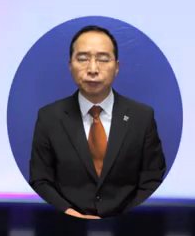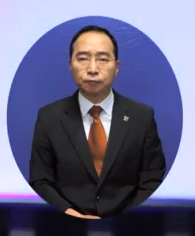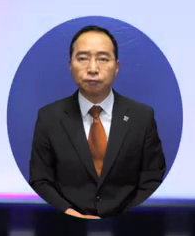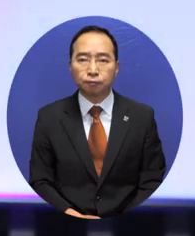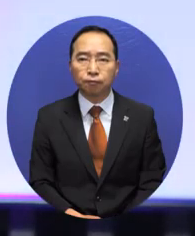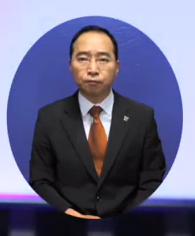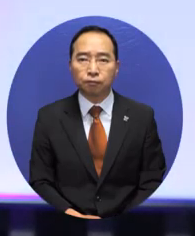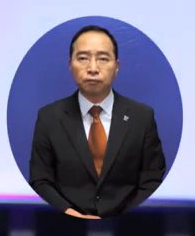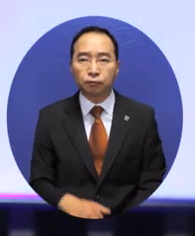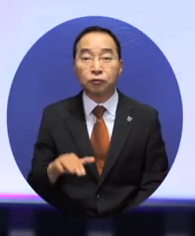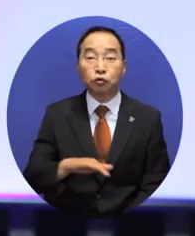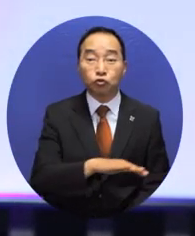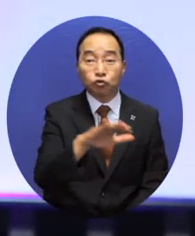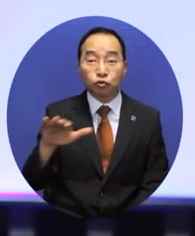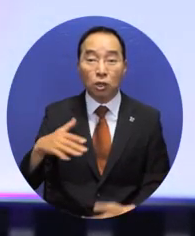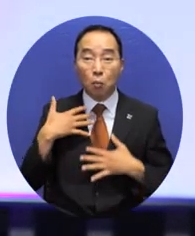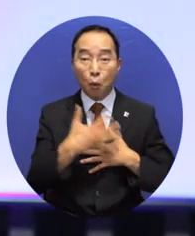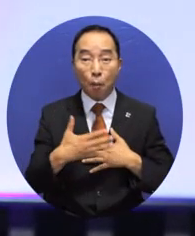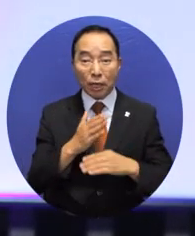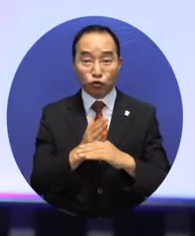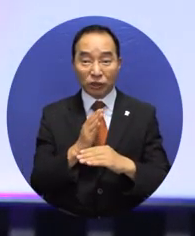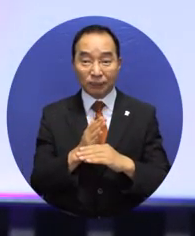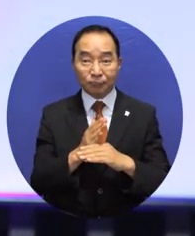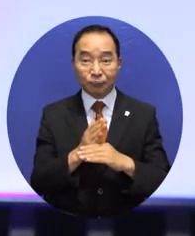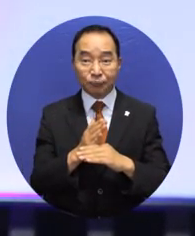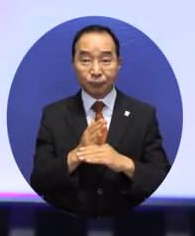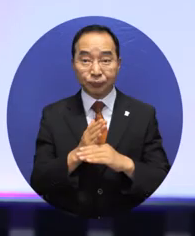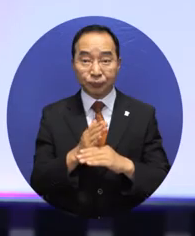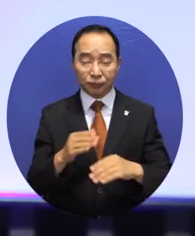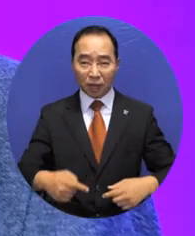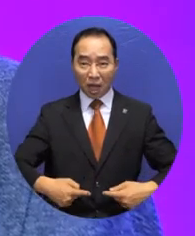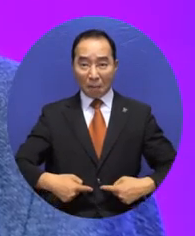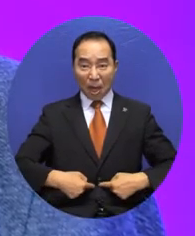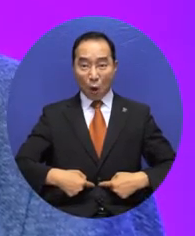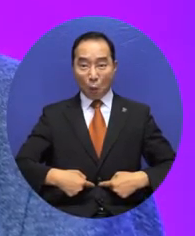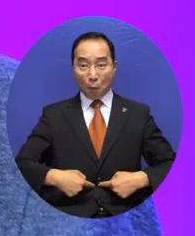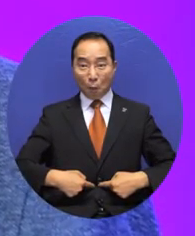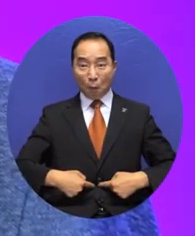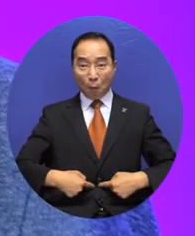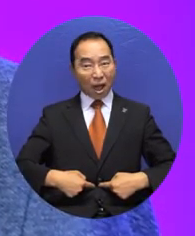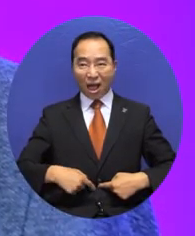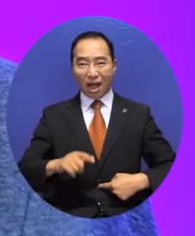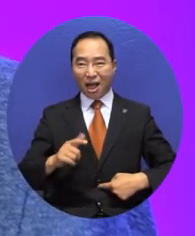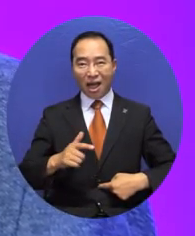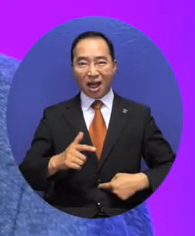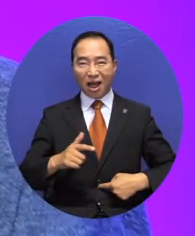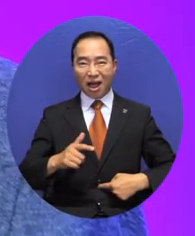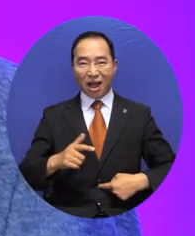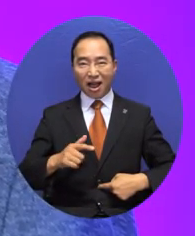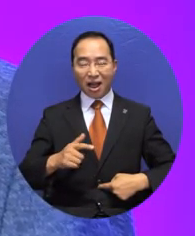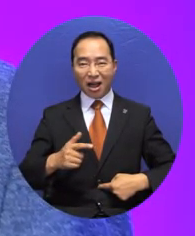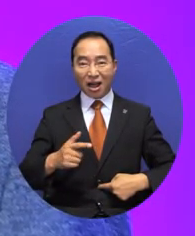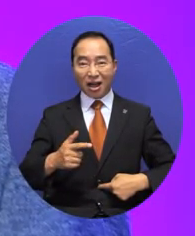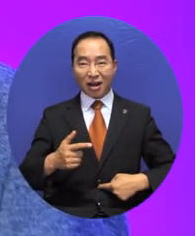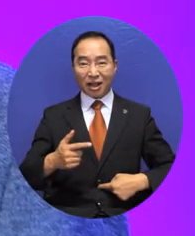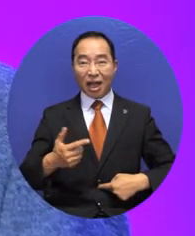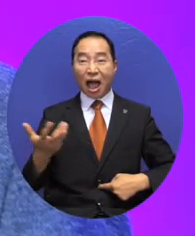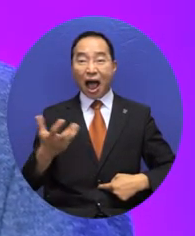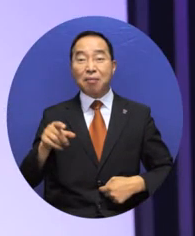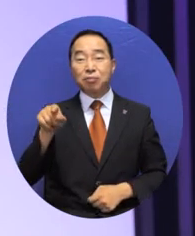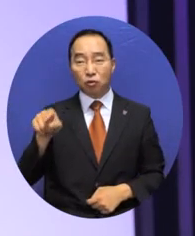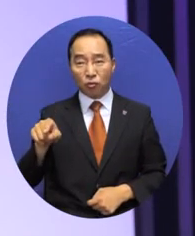저는 우리 몸의 중심이 머리나 배꼽이 아니라 아픈 곳이라고 봅니다. 손가락 끝만